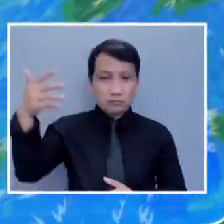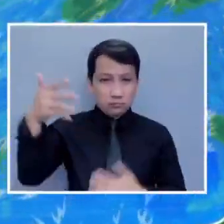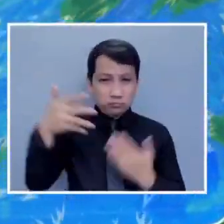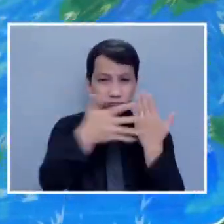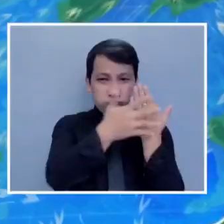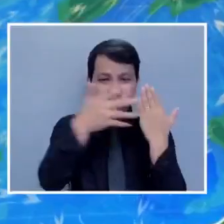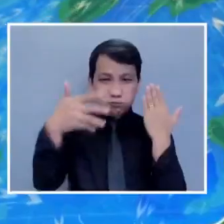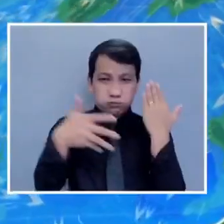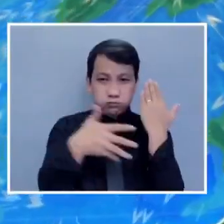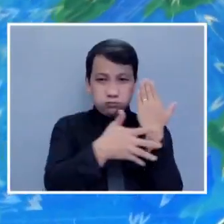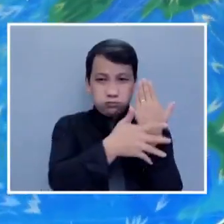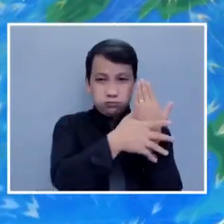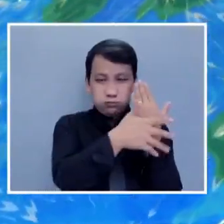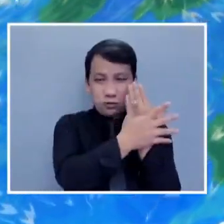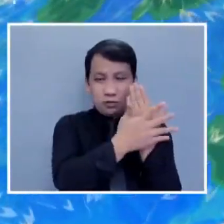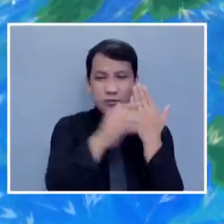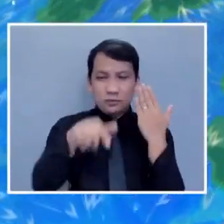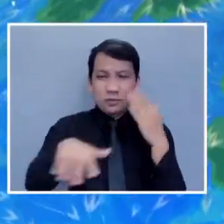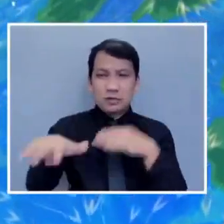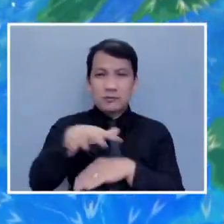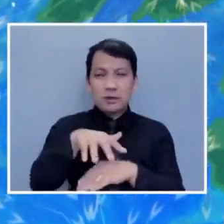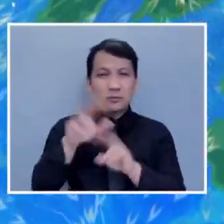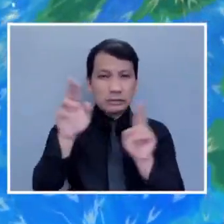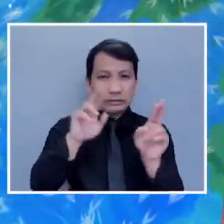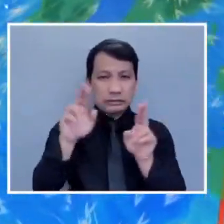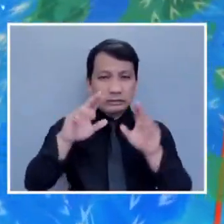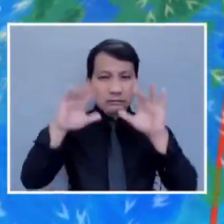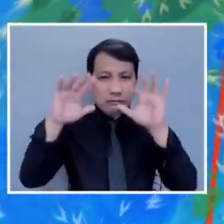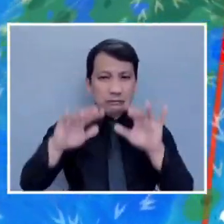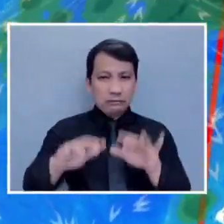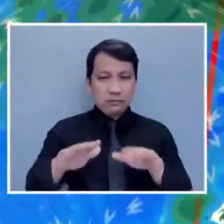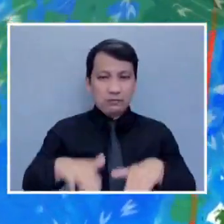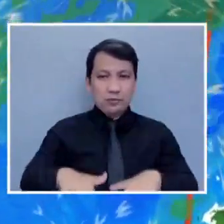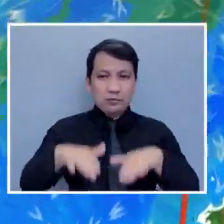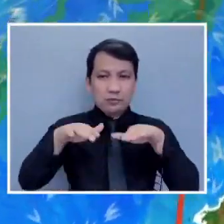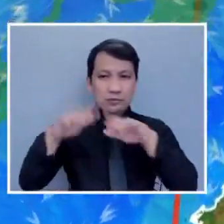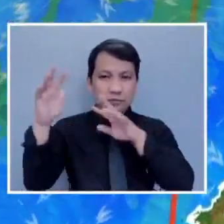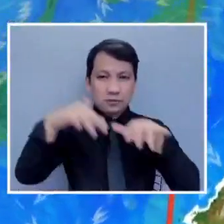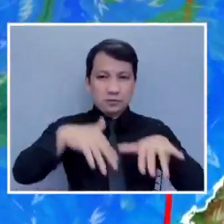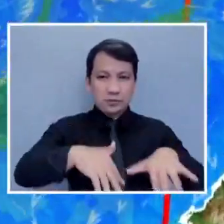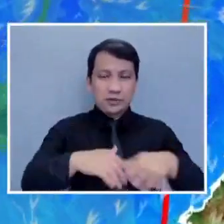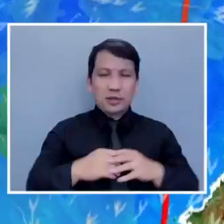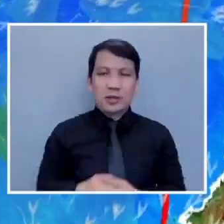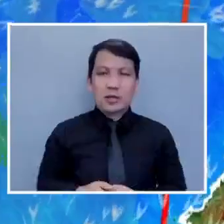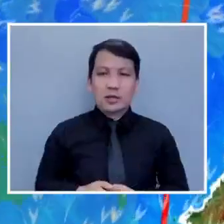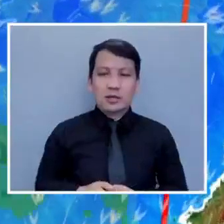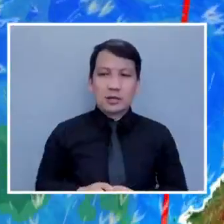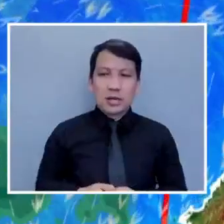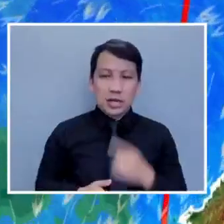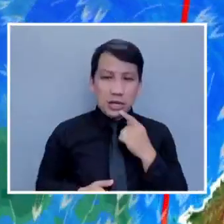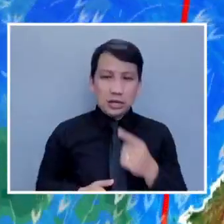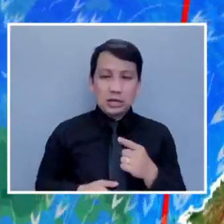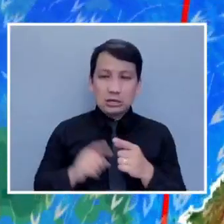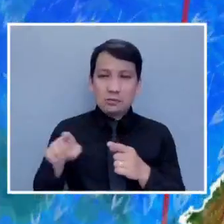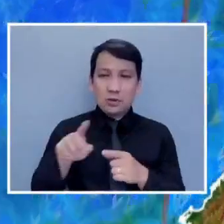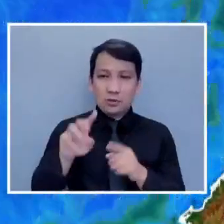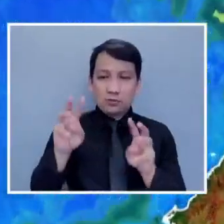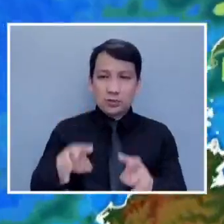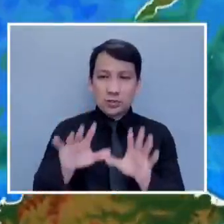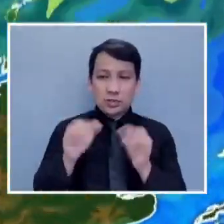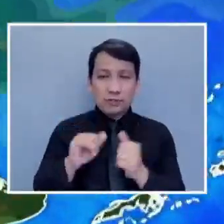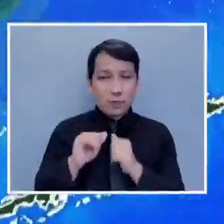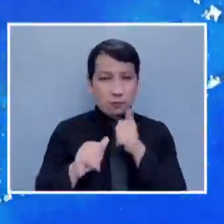po sa malaking bahagi ng bansa kaya maging handa sa mga pagbaha at landslides. Sa rainfall forecast ng The Weather Company para